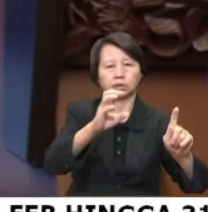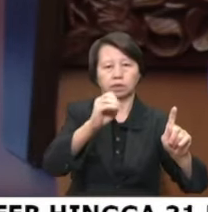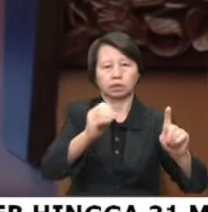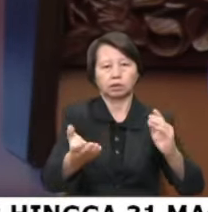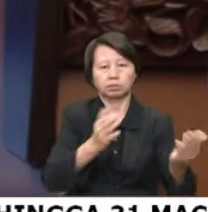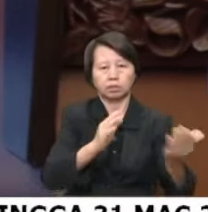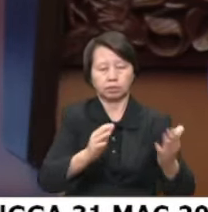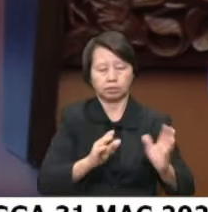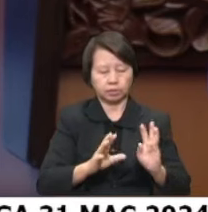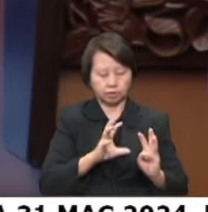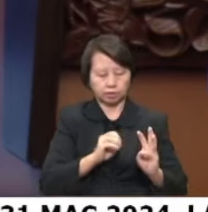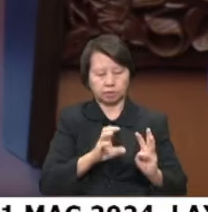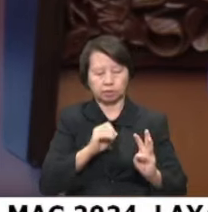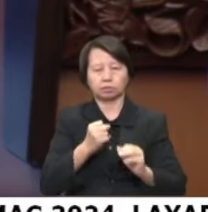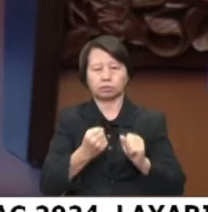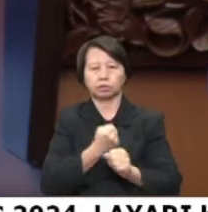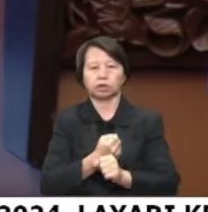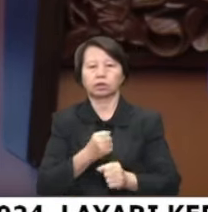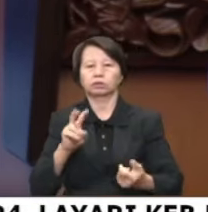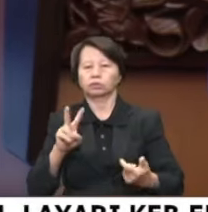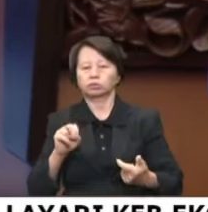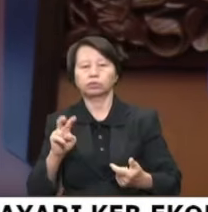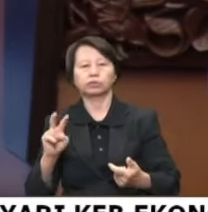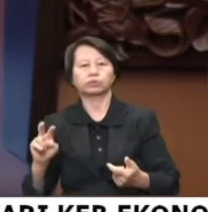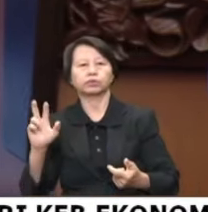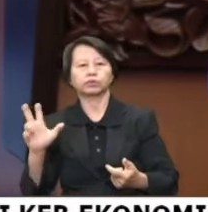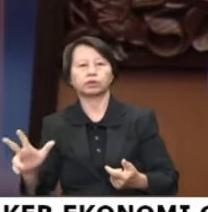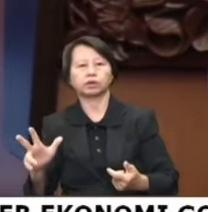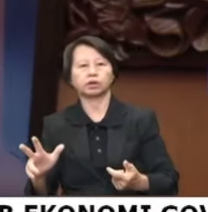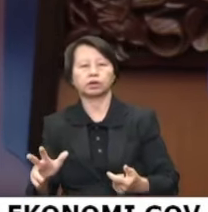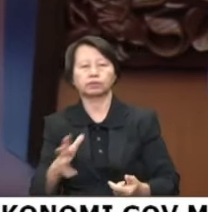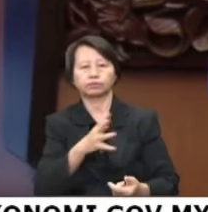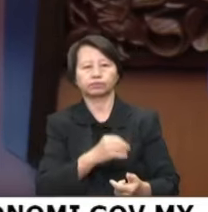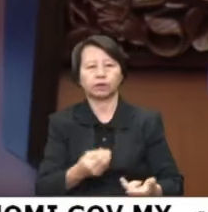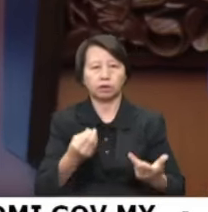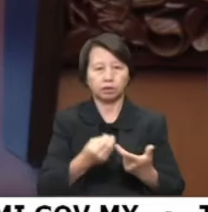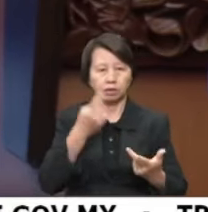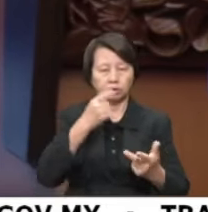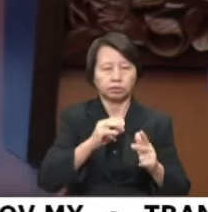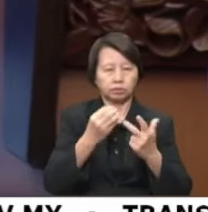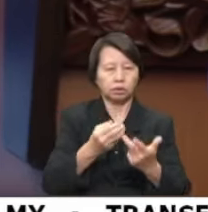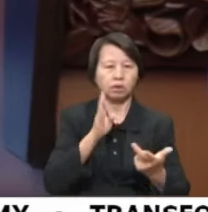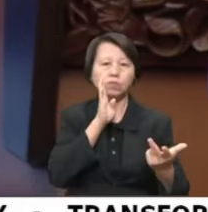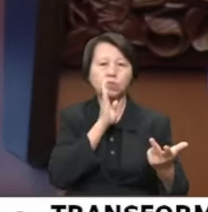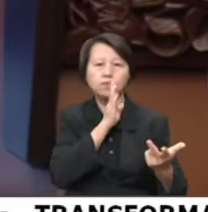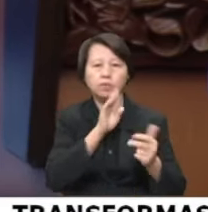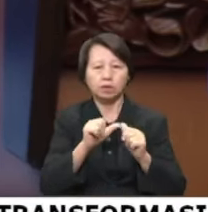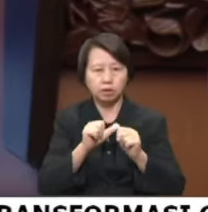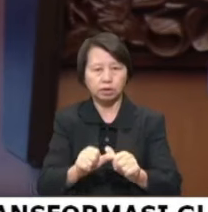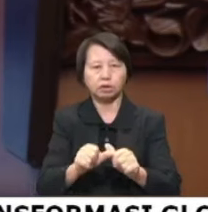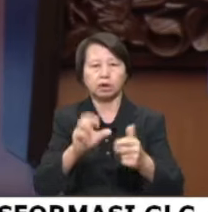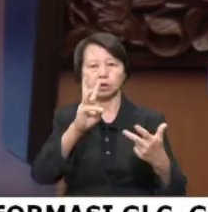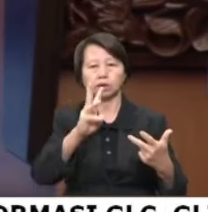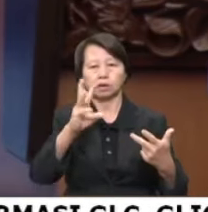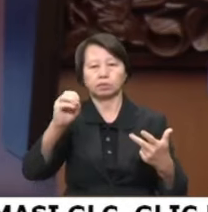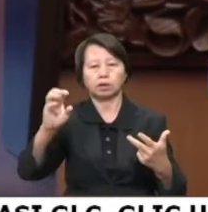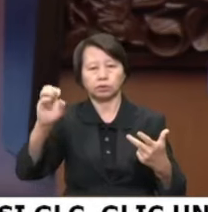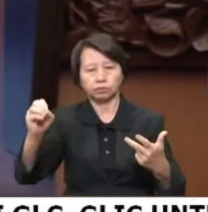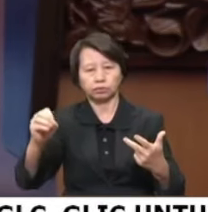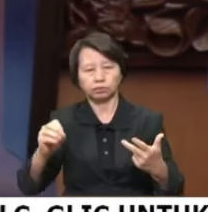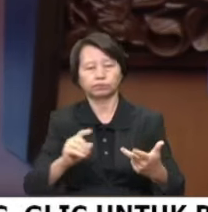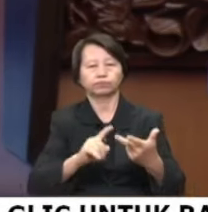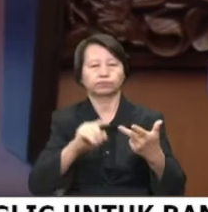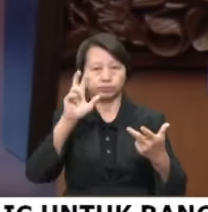berbanding RM600 pada tahun 2023, manakala kadar untuk golongan bujang kekal RM600. Dan